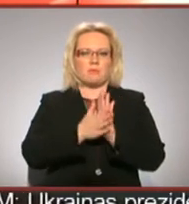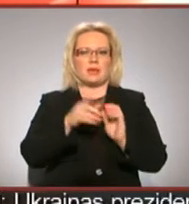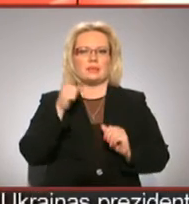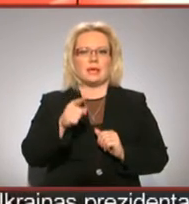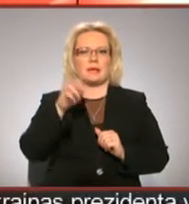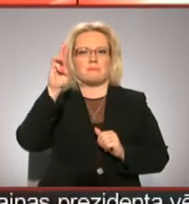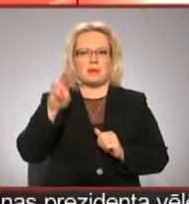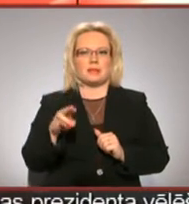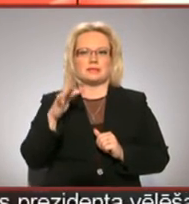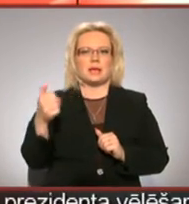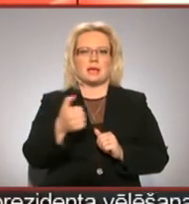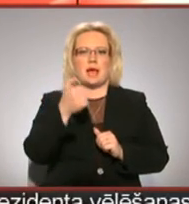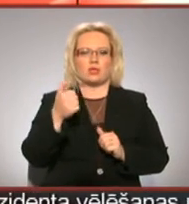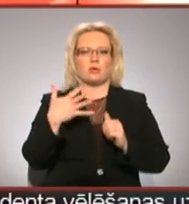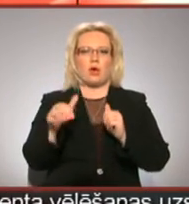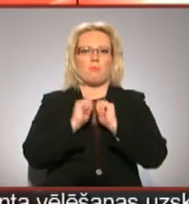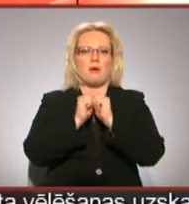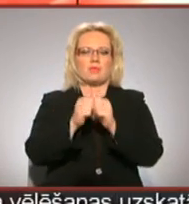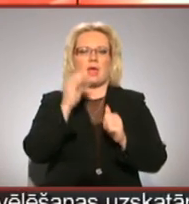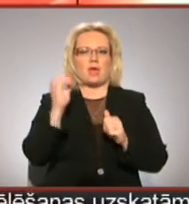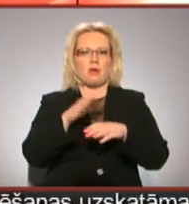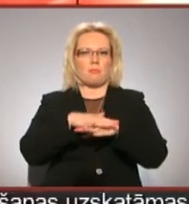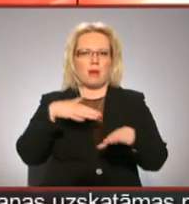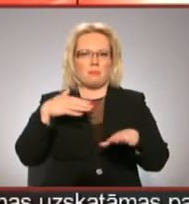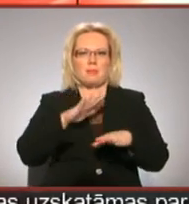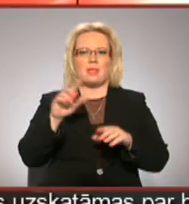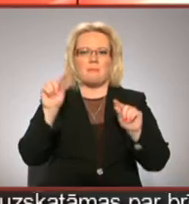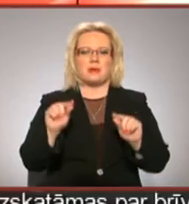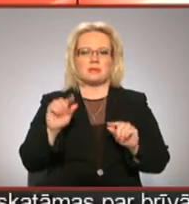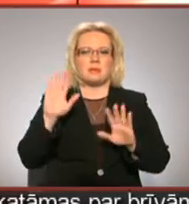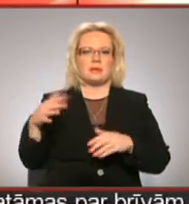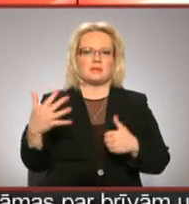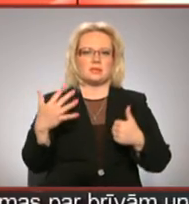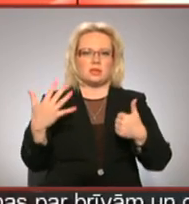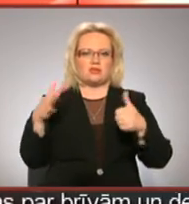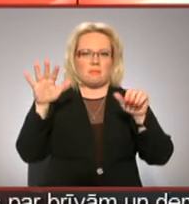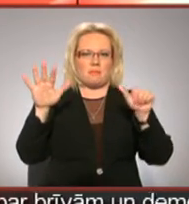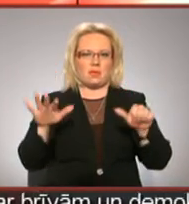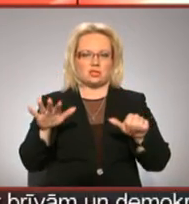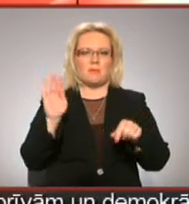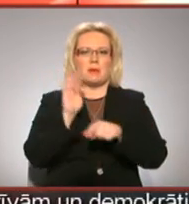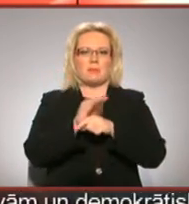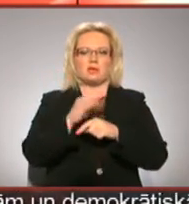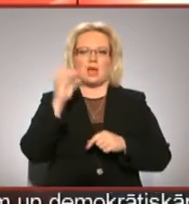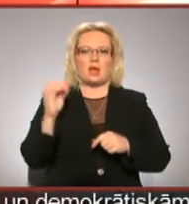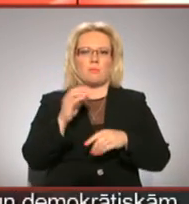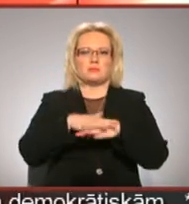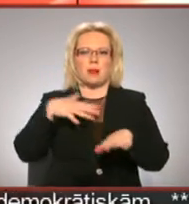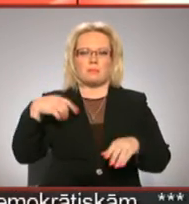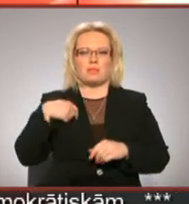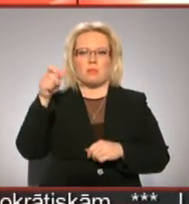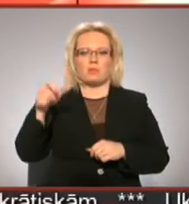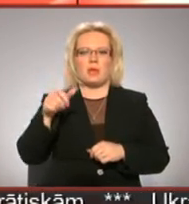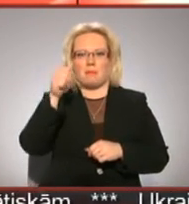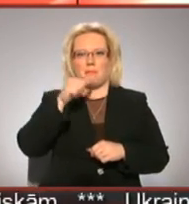tik mēnešus, cik gadu viņi pavadījuši Eiroparlamentā, bet ne mazākā par 6 mēnešiem. Un piebildīšu, ka Eiropas parlamenta